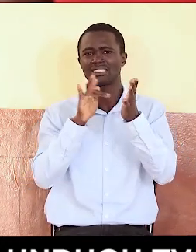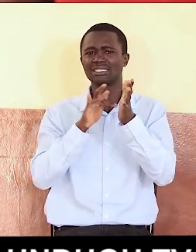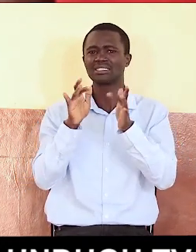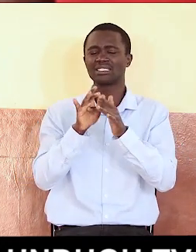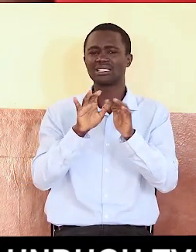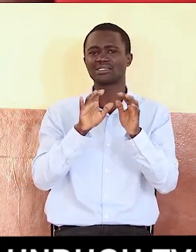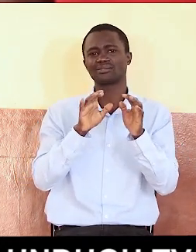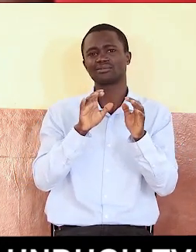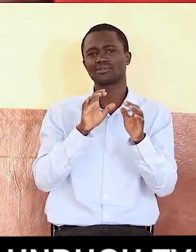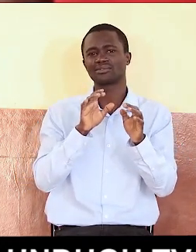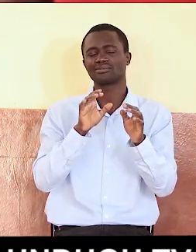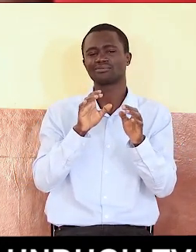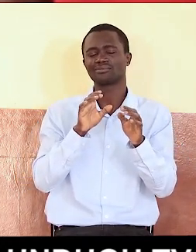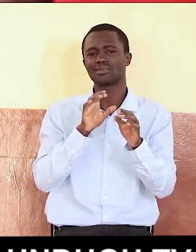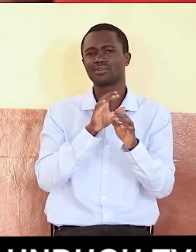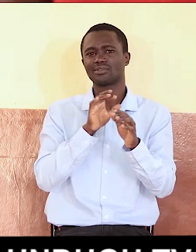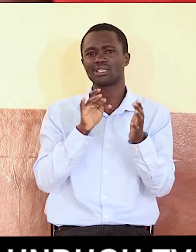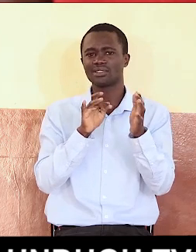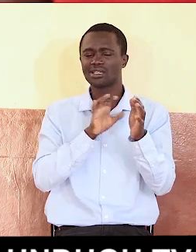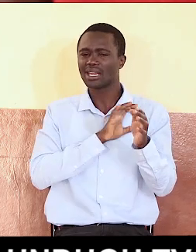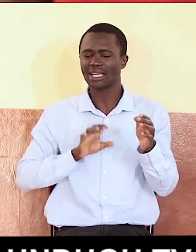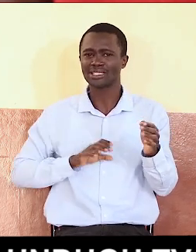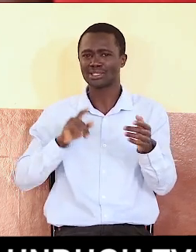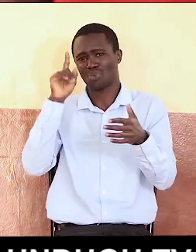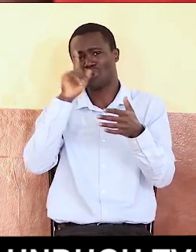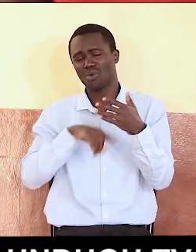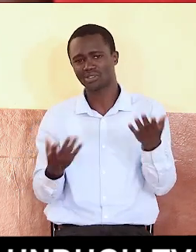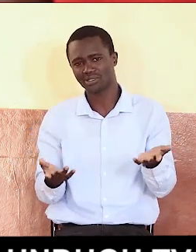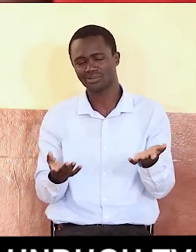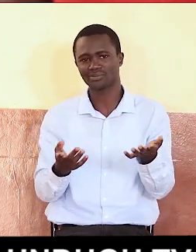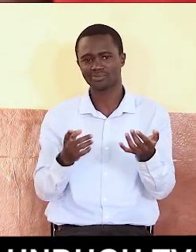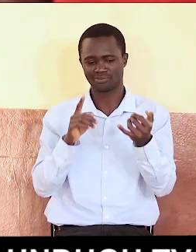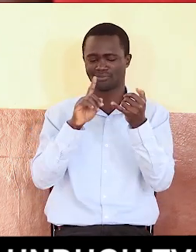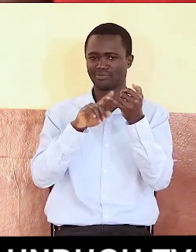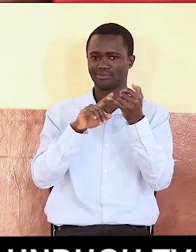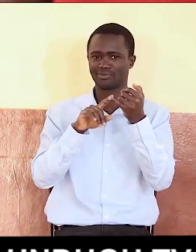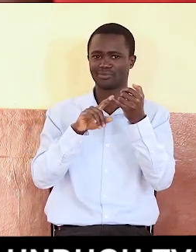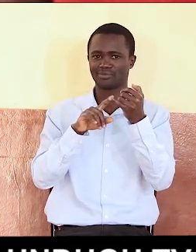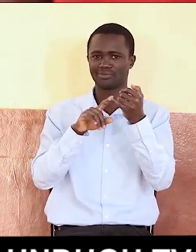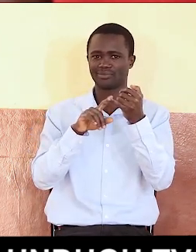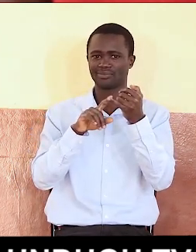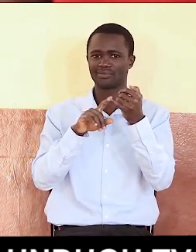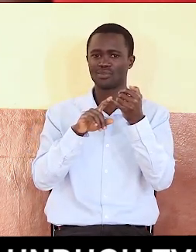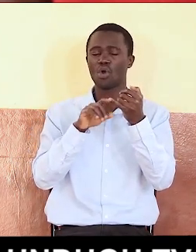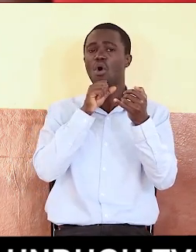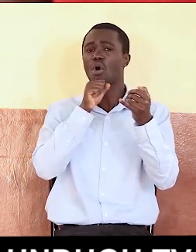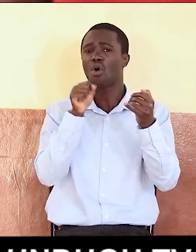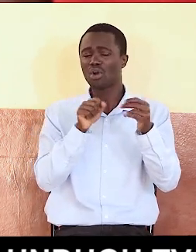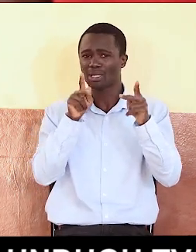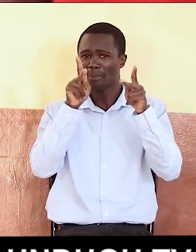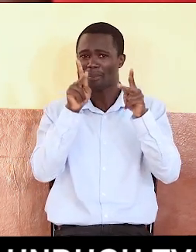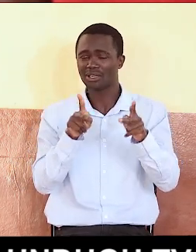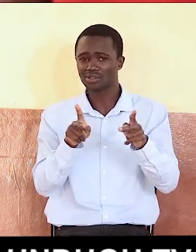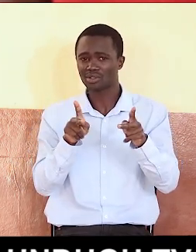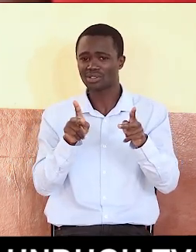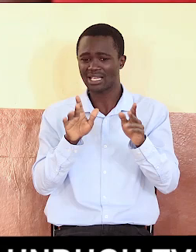kufuata njia zake ni nini? Kwanza ni hulwa utu wa kale ukiondolewa,